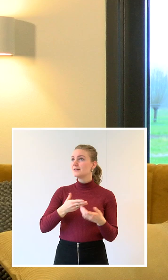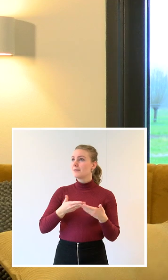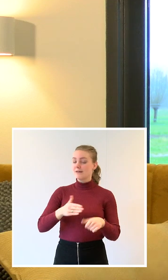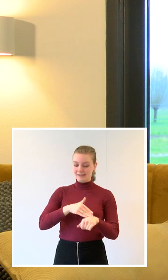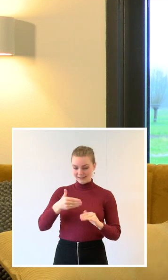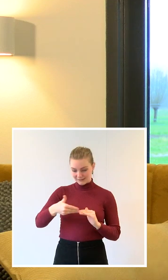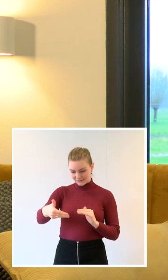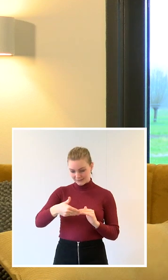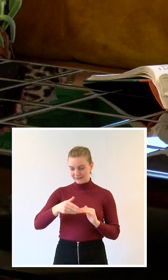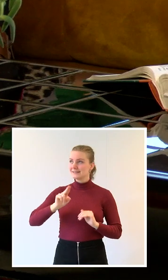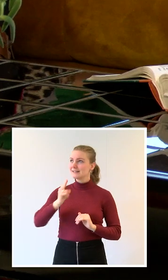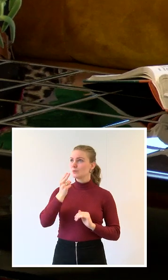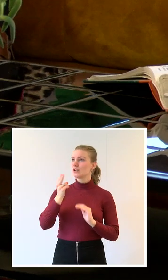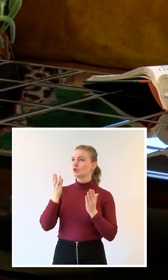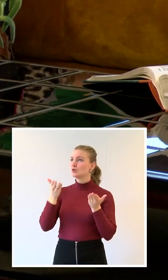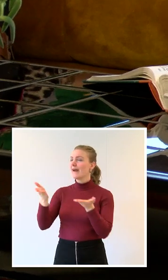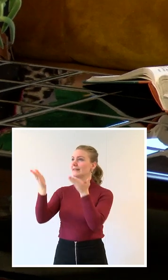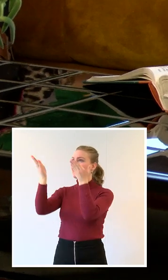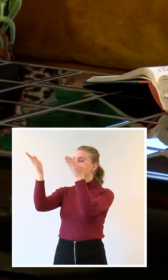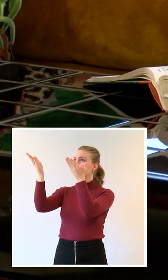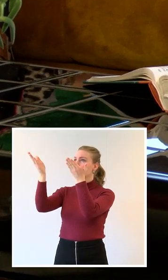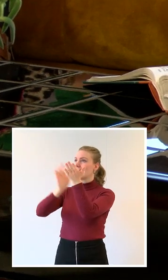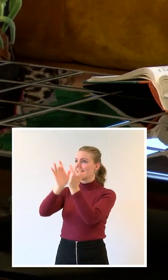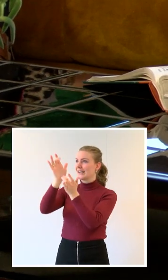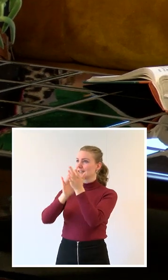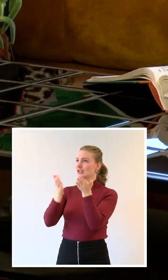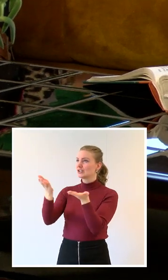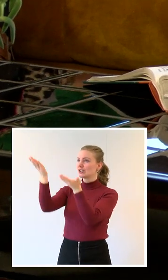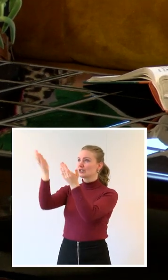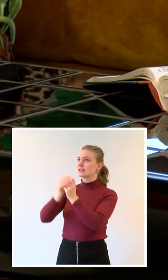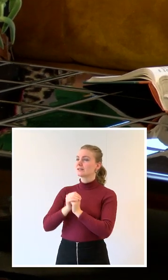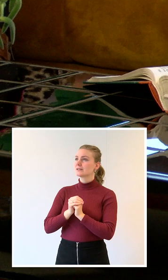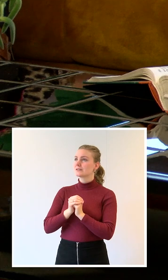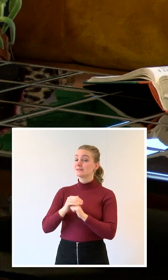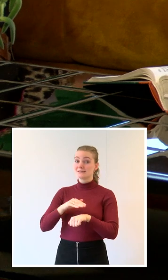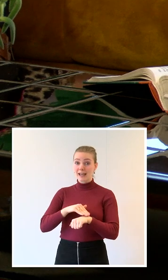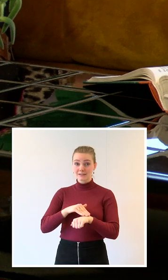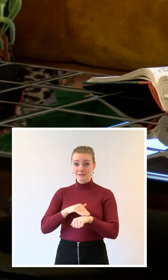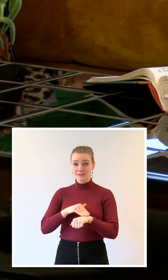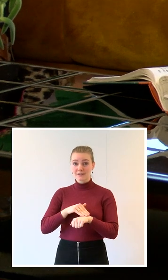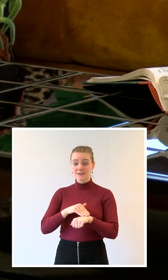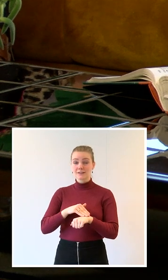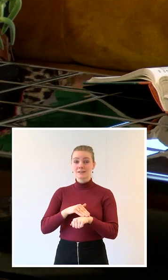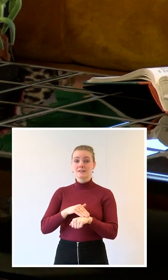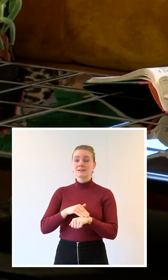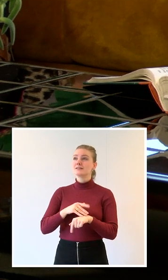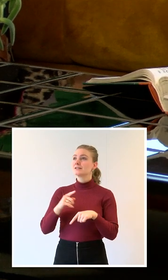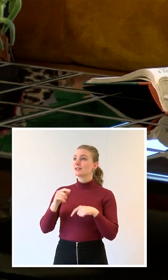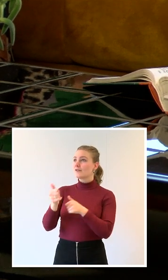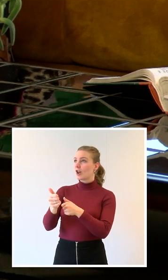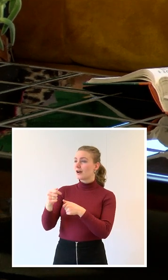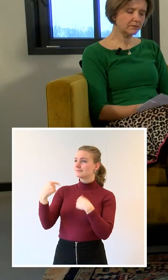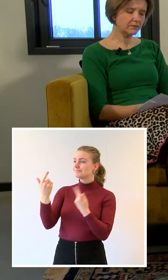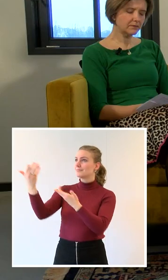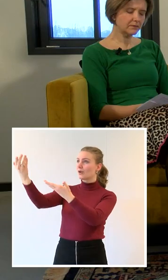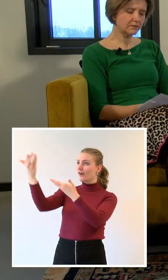Jezus. Dat het een tijd mag zijn om te ontvangen. Om vervolgens tot een zegen te